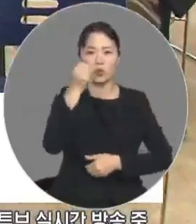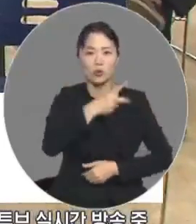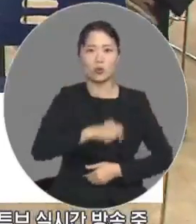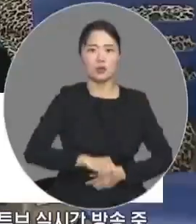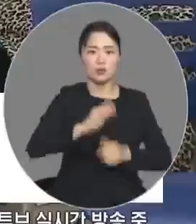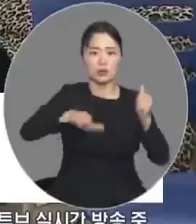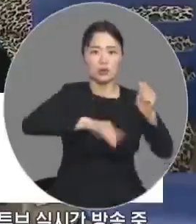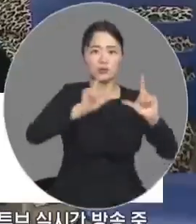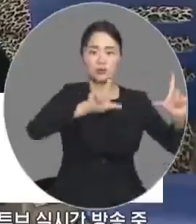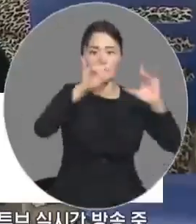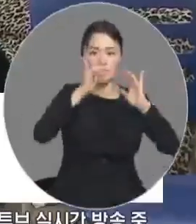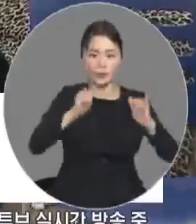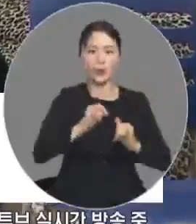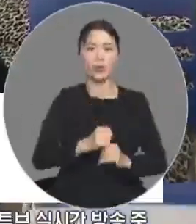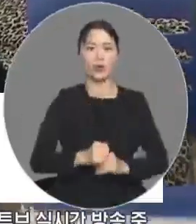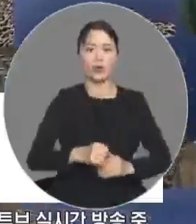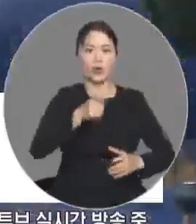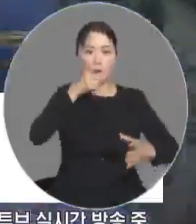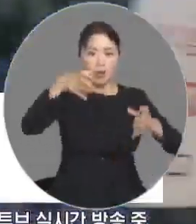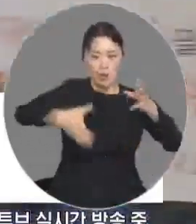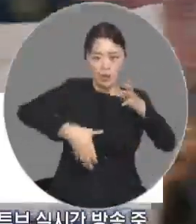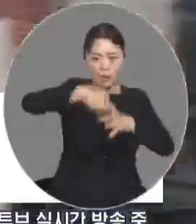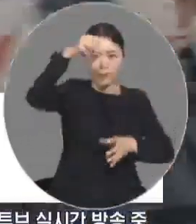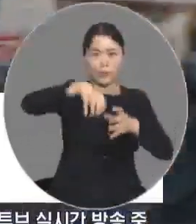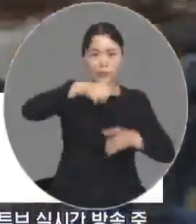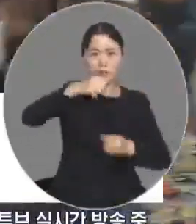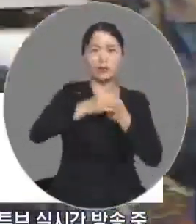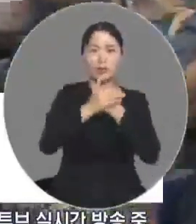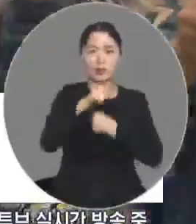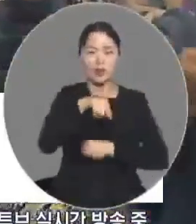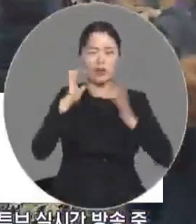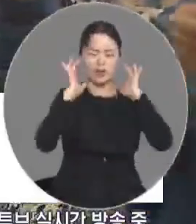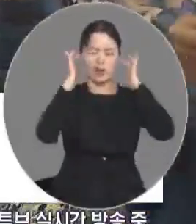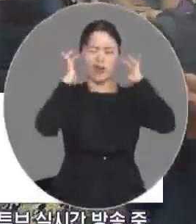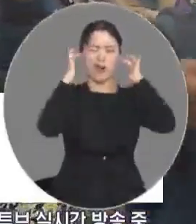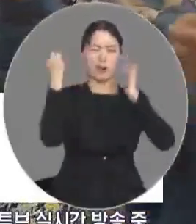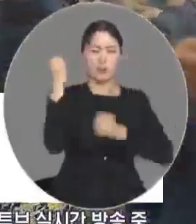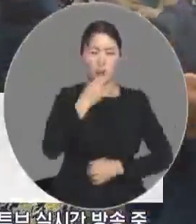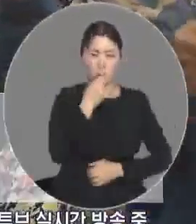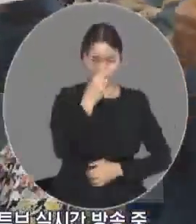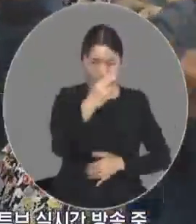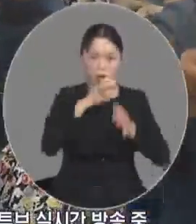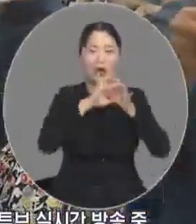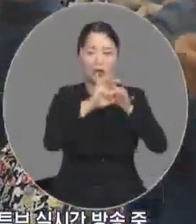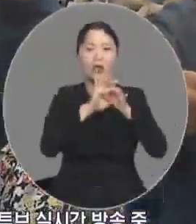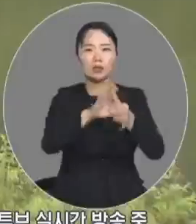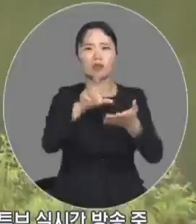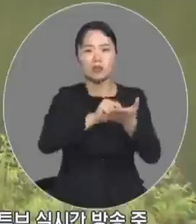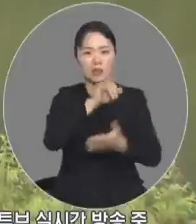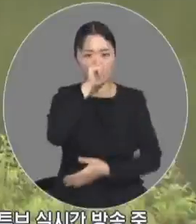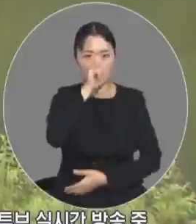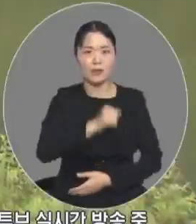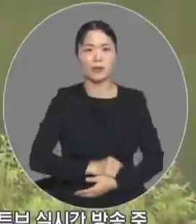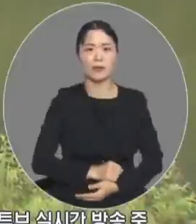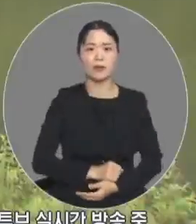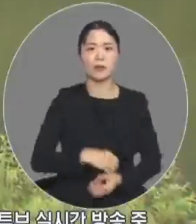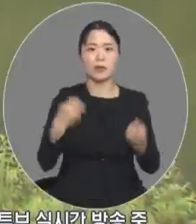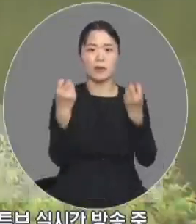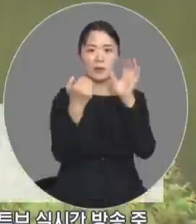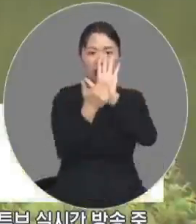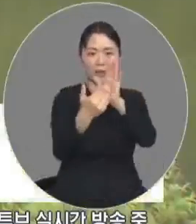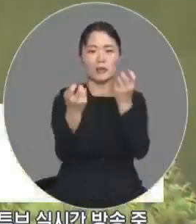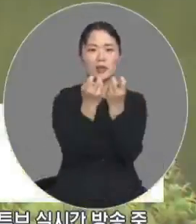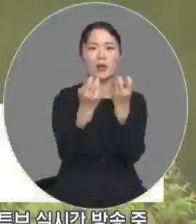소음과 악취는 물론 홍수 때마다 침수 피해도 잇따르지만 방지책은 없었다고 주장합니다. 가까이 있는